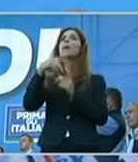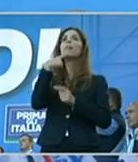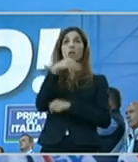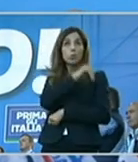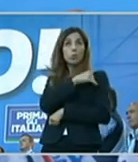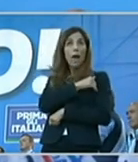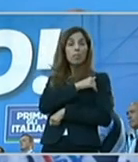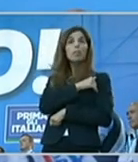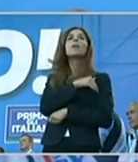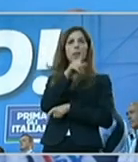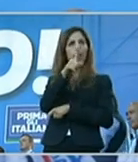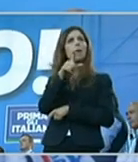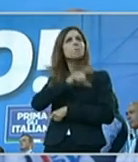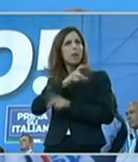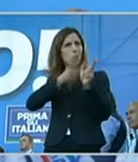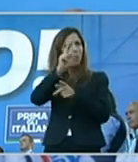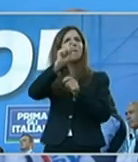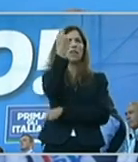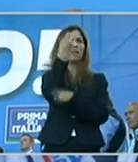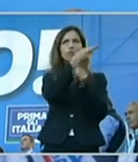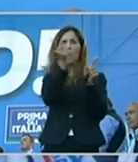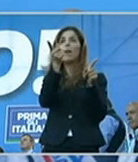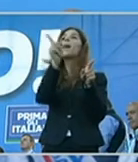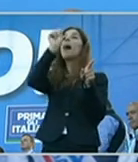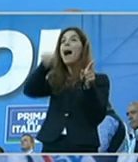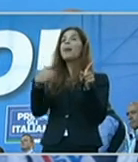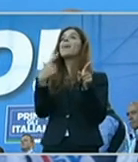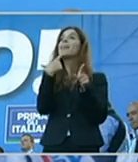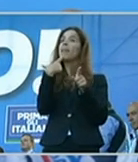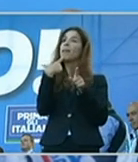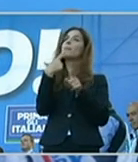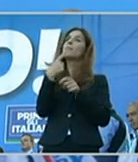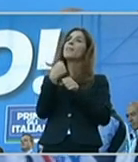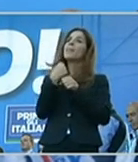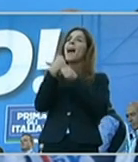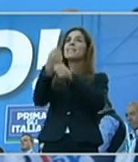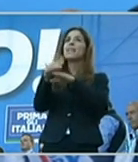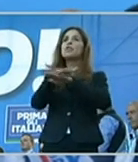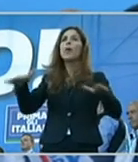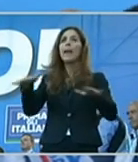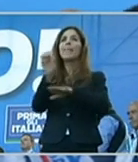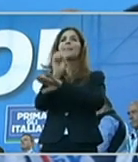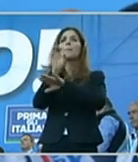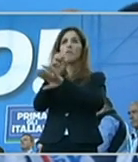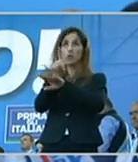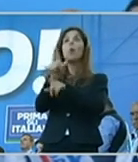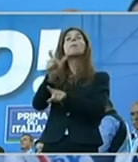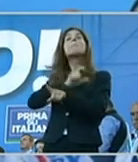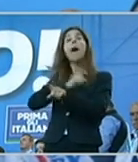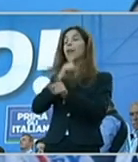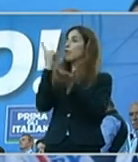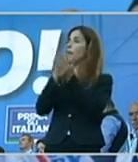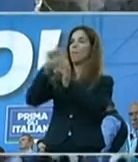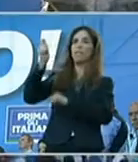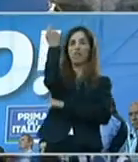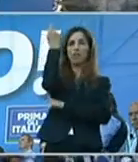studenti, ma dove vinca il merito anche nell'assegnazione delle cattedre ai professori. E chi